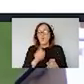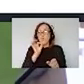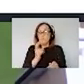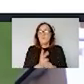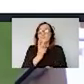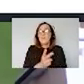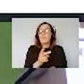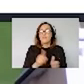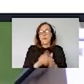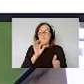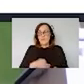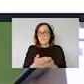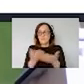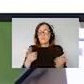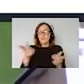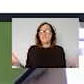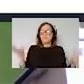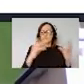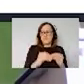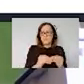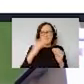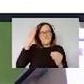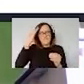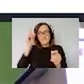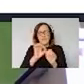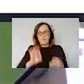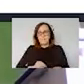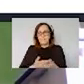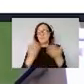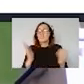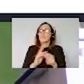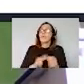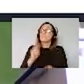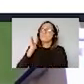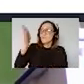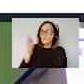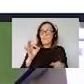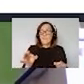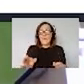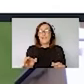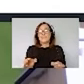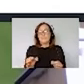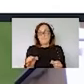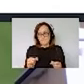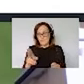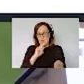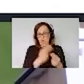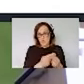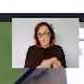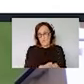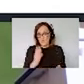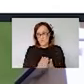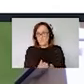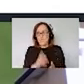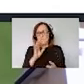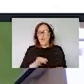mnie i dla Państwa, bo to był zbiór tak naprawdę wiedzy dla Państwa na przyszłość. A teraz w związku z tym i z Państwa odpowiedziami, że wśród